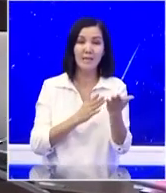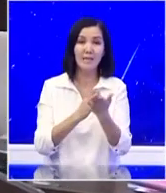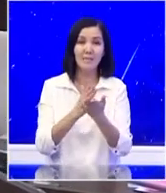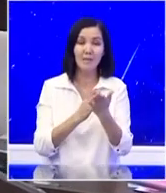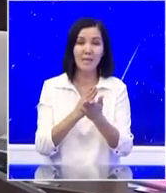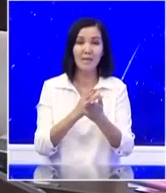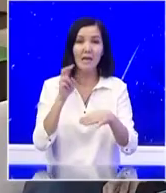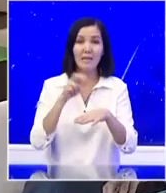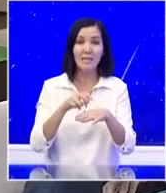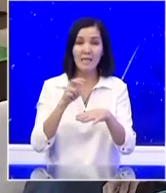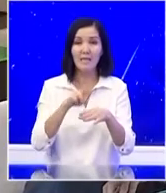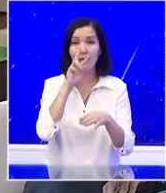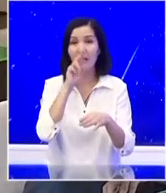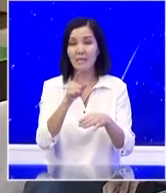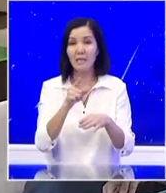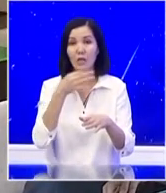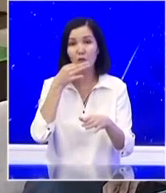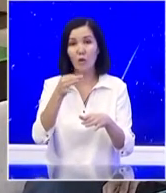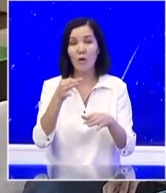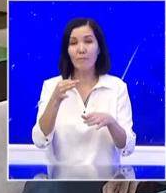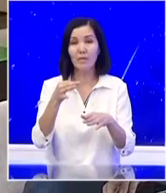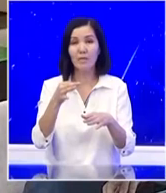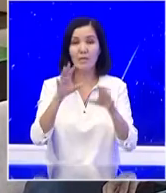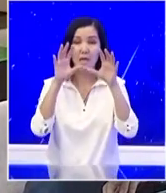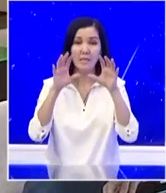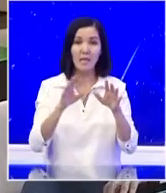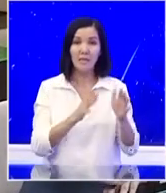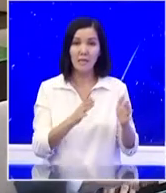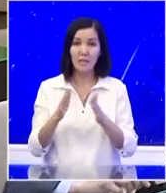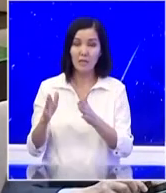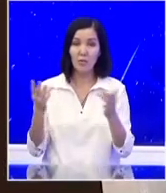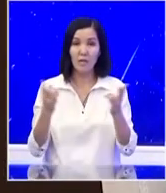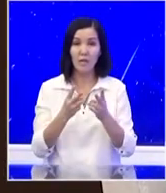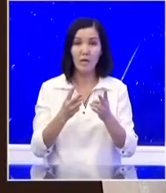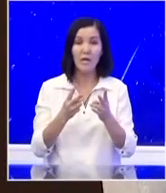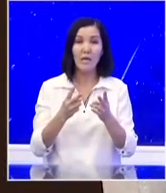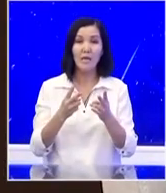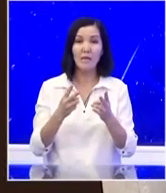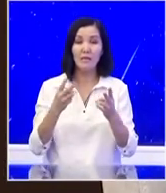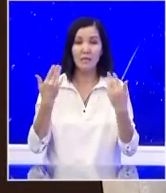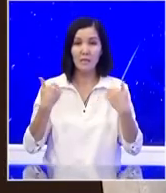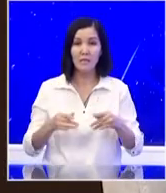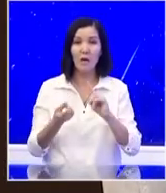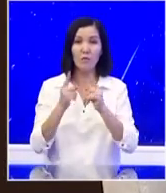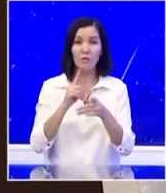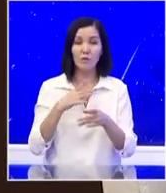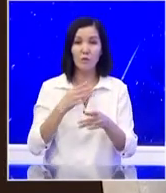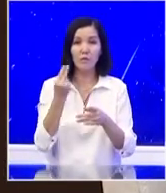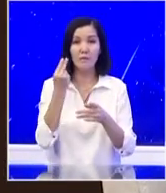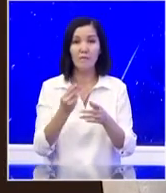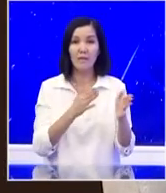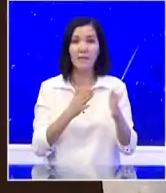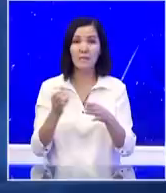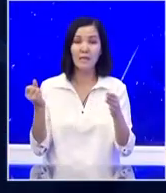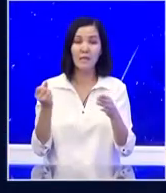қызметкерлерінің дәрігерлік қателіктер үшін жауапкершілігін заңнамалық реттеу мәселесі, трансплантация, цифрлық технологияларды реттеу